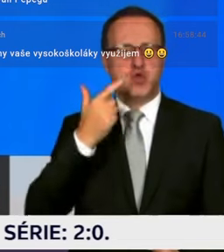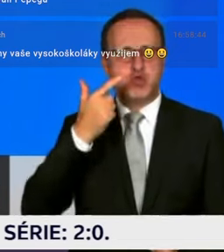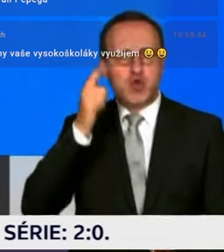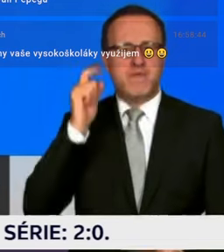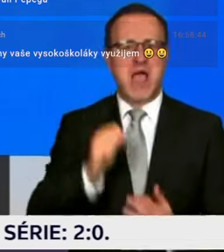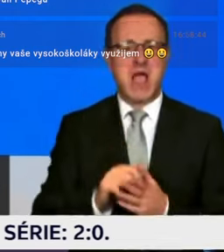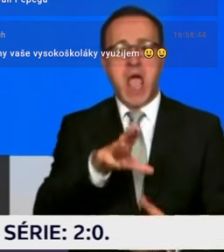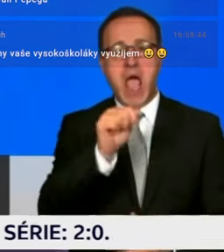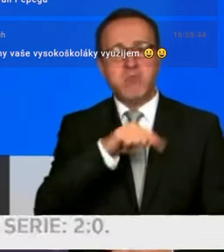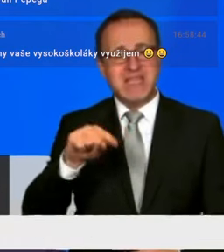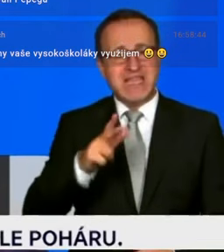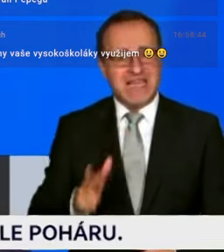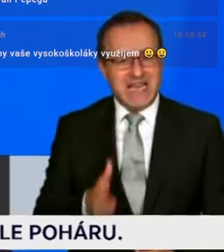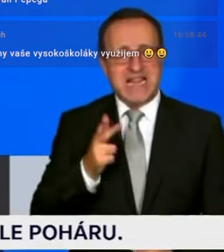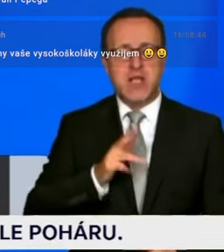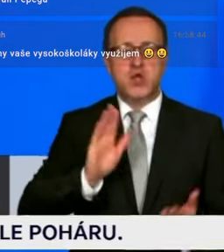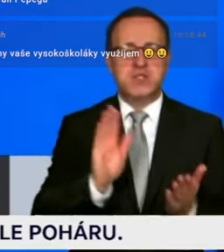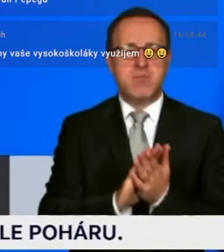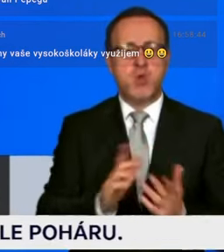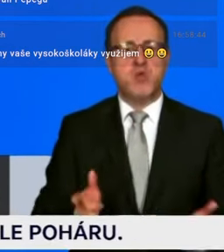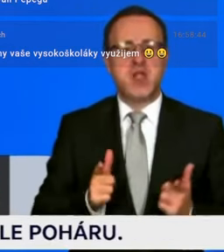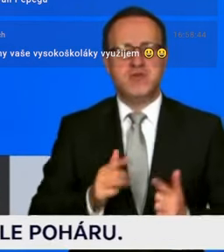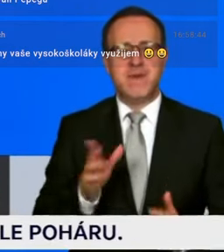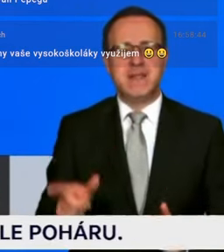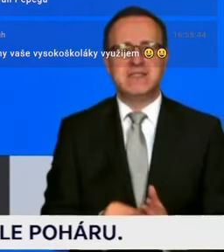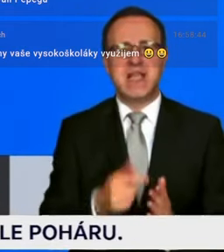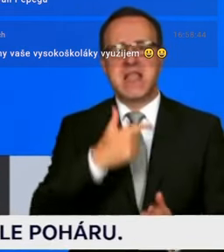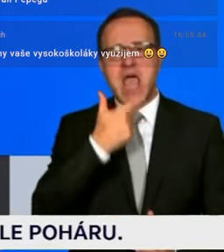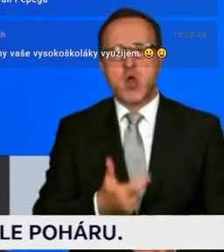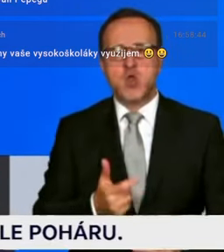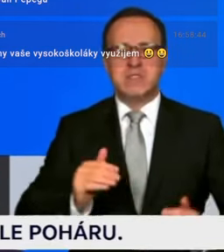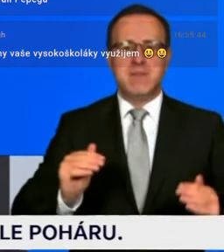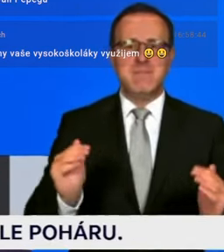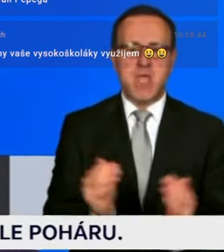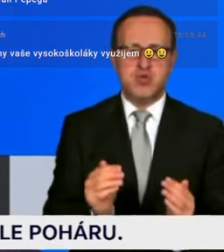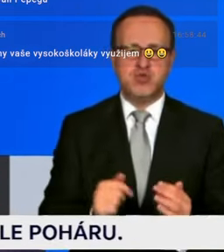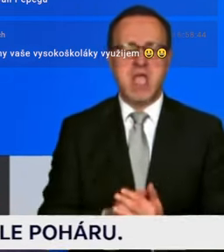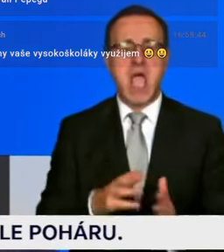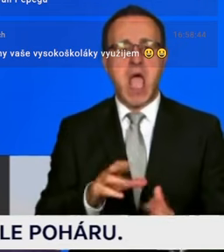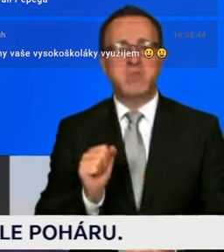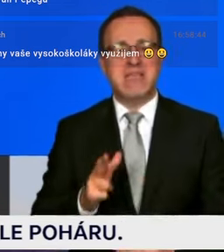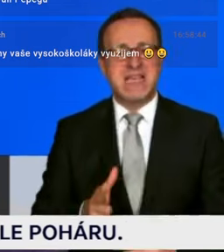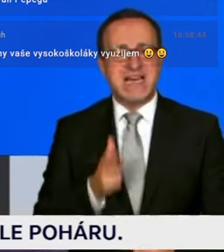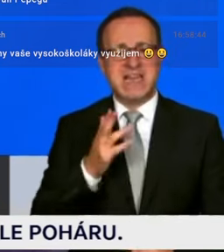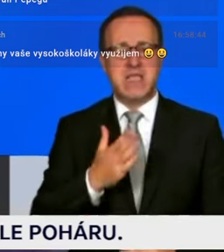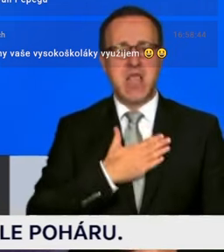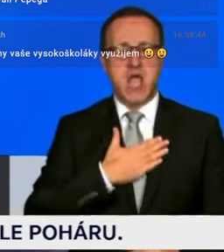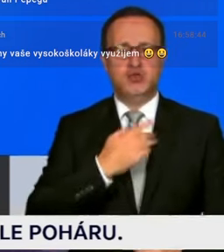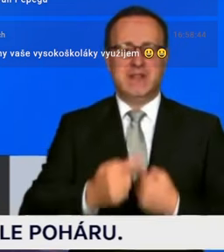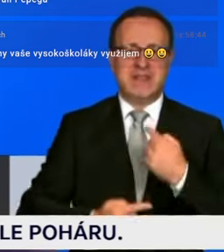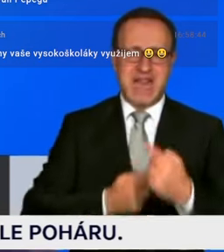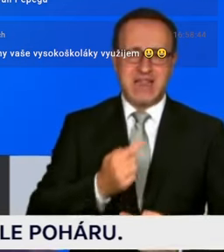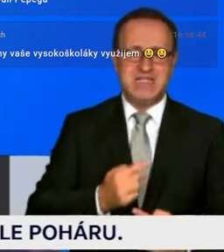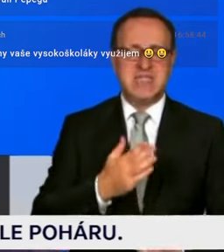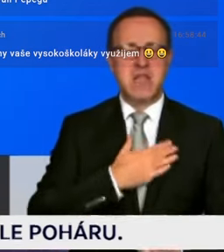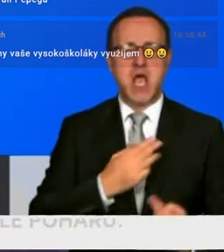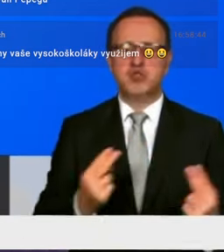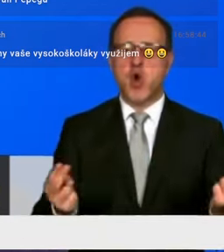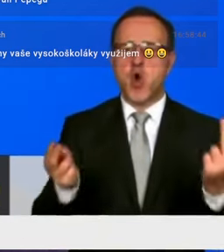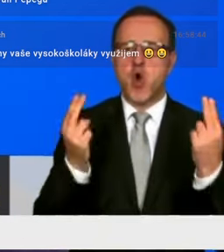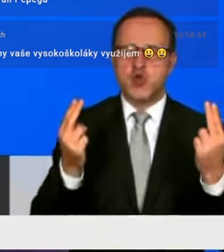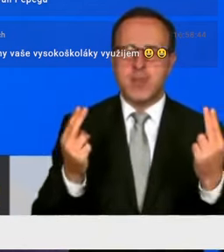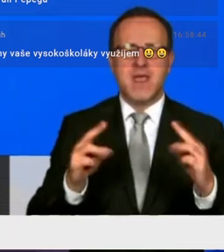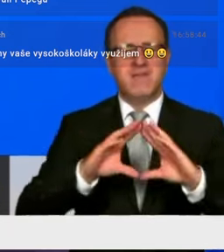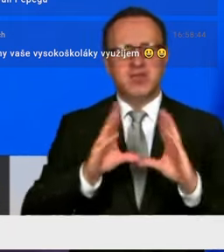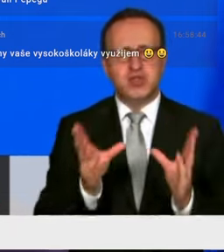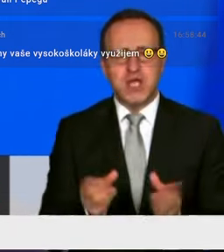ako tu spolu národnostnými menšinami aby sme boli hrdí na naše tradície na naše hodnoty na